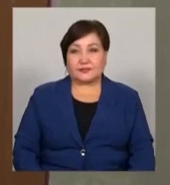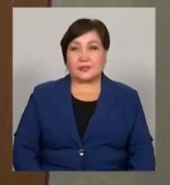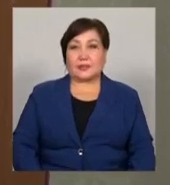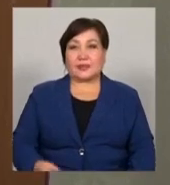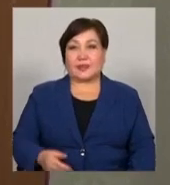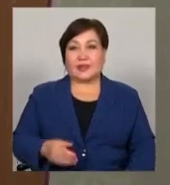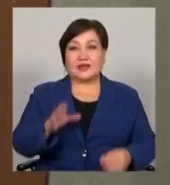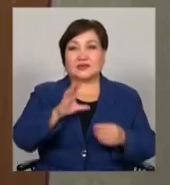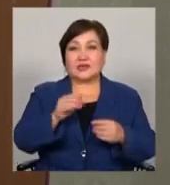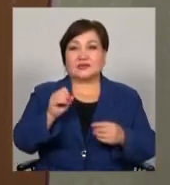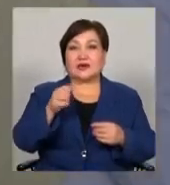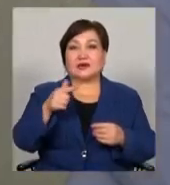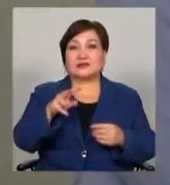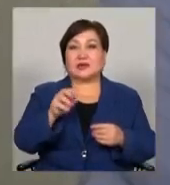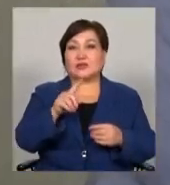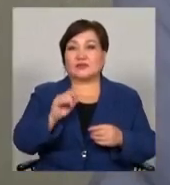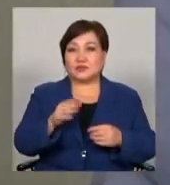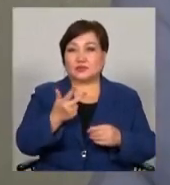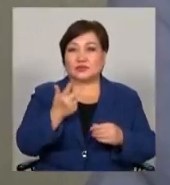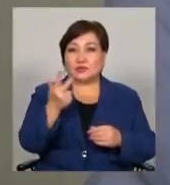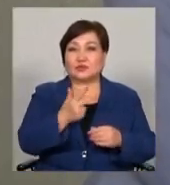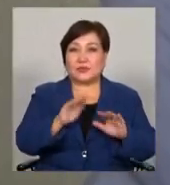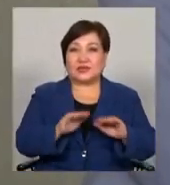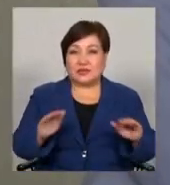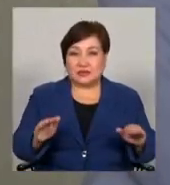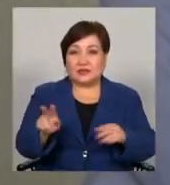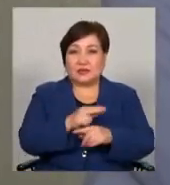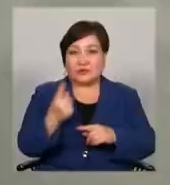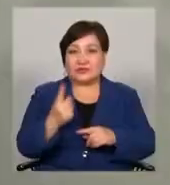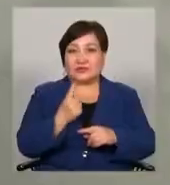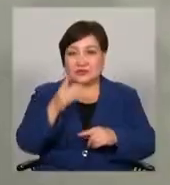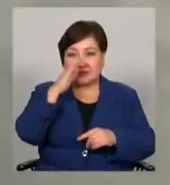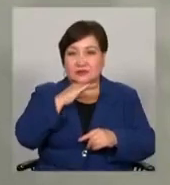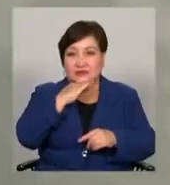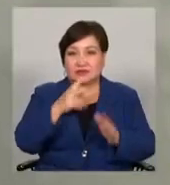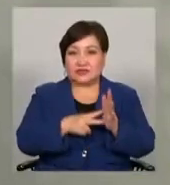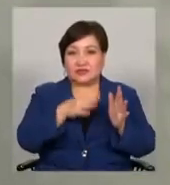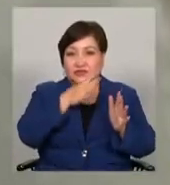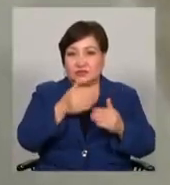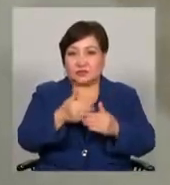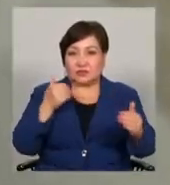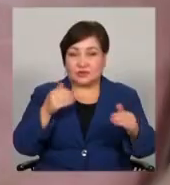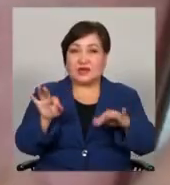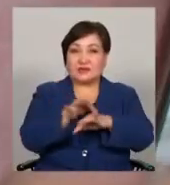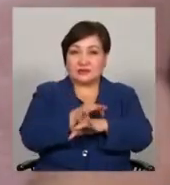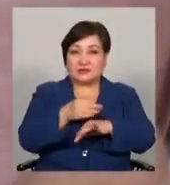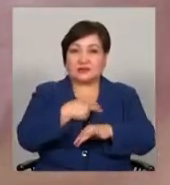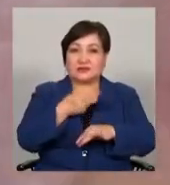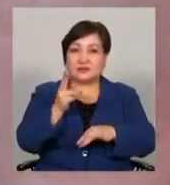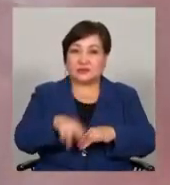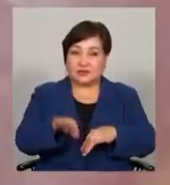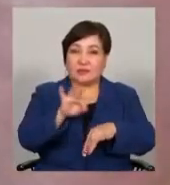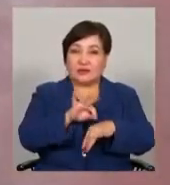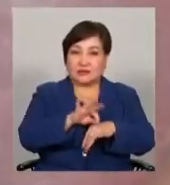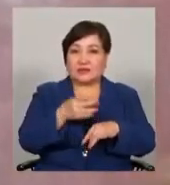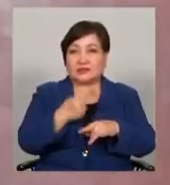Саят Ағзамов 3 баланы өзі тәрбиелеп отырған жалғыз басты әке. Осыдан 7 жыл бұрын жары ауыр сырқаттан көз жұмған. Ең кенжесі ол кезде